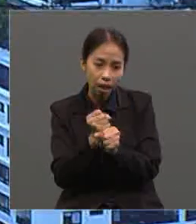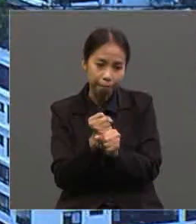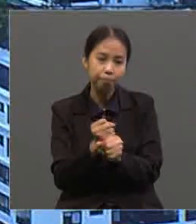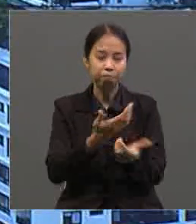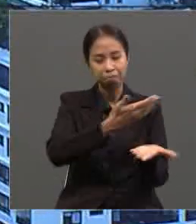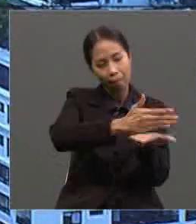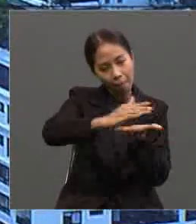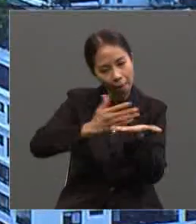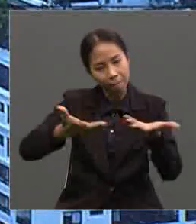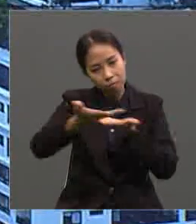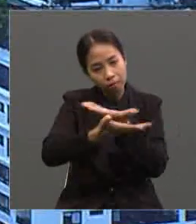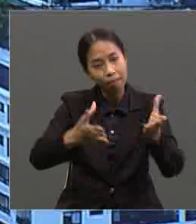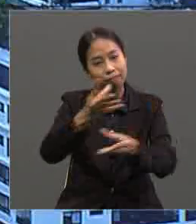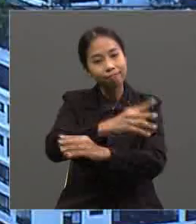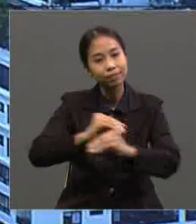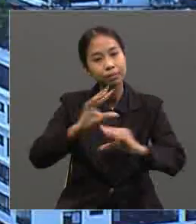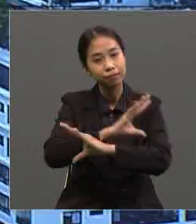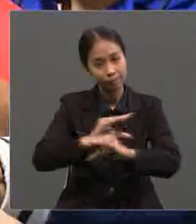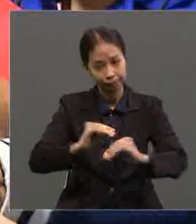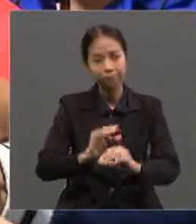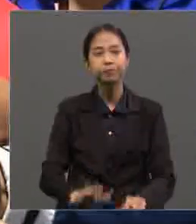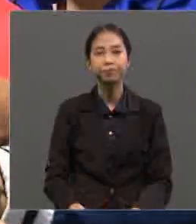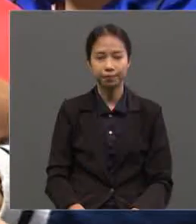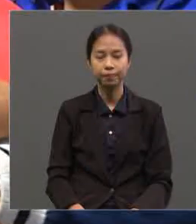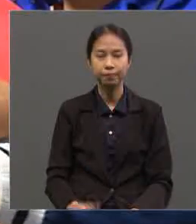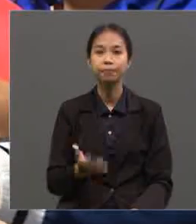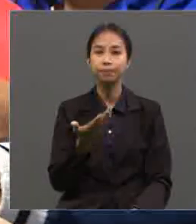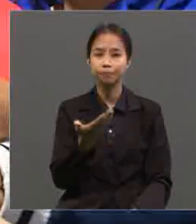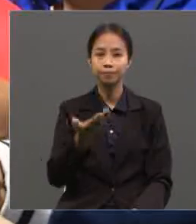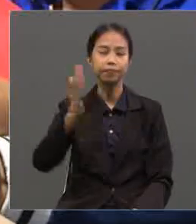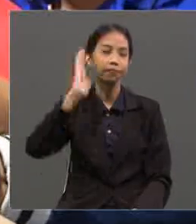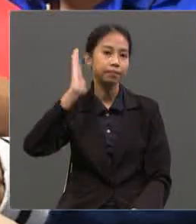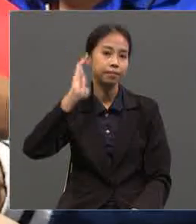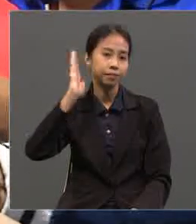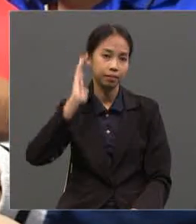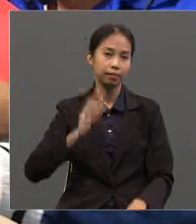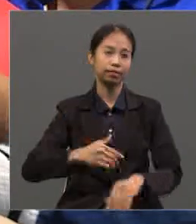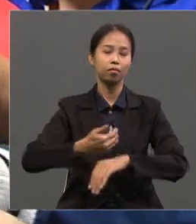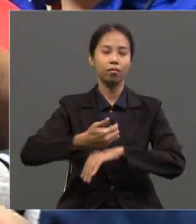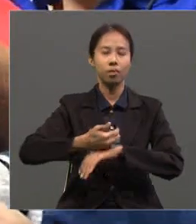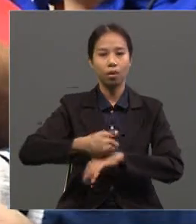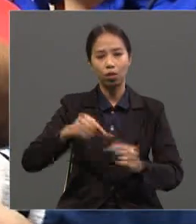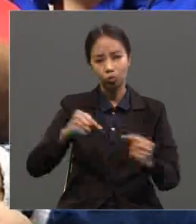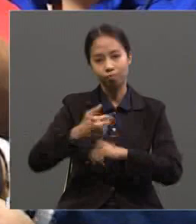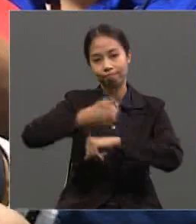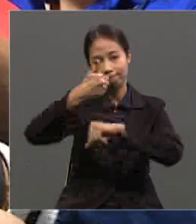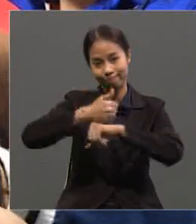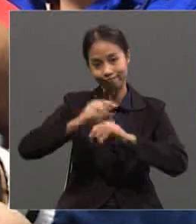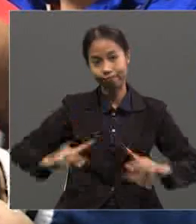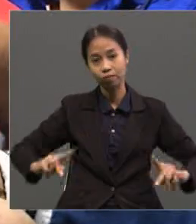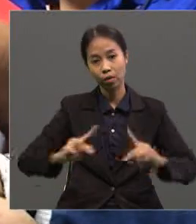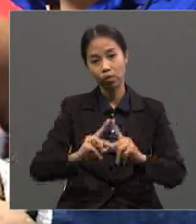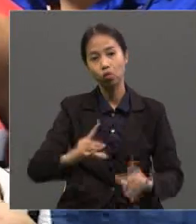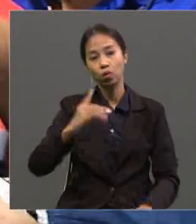ด้วย esgที่เป็นรูปธรรมในชัยวุฒิธนาคารานุสรณ์รัฐมนตรีว่าการกระทรวงดิจิทัลเพื่อเศรษฐกิจ